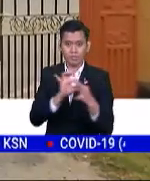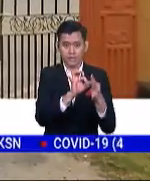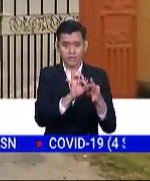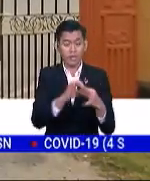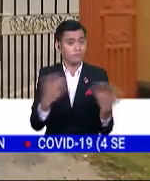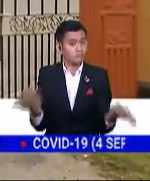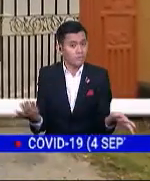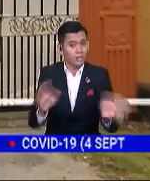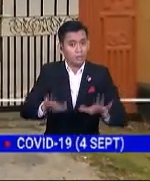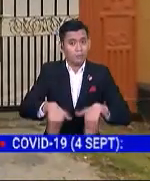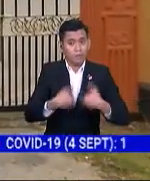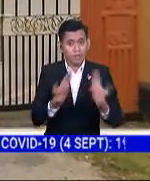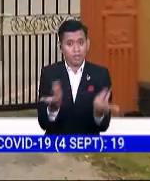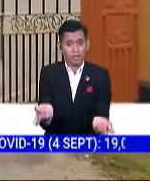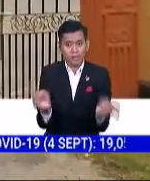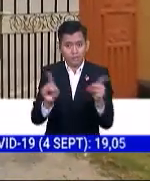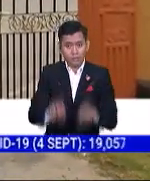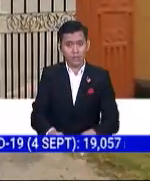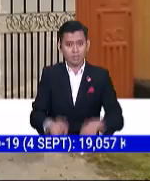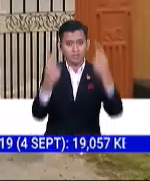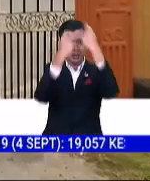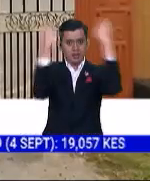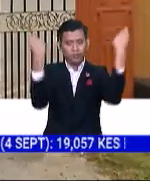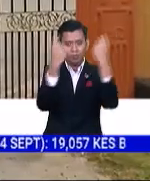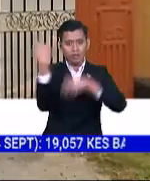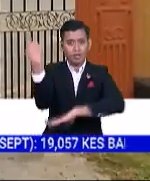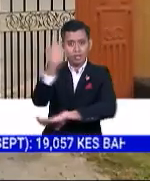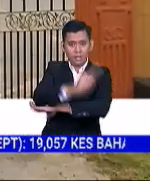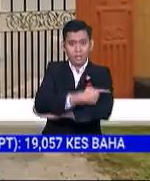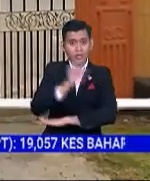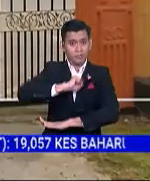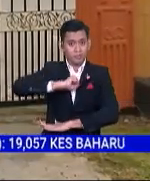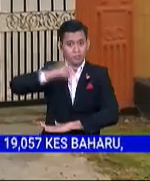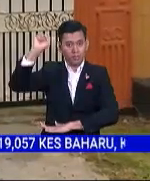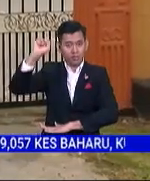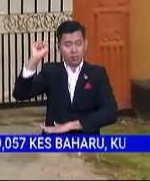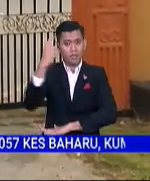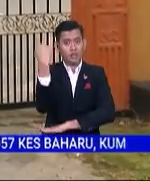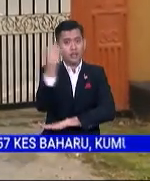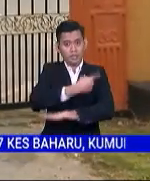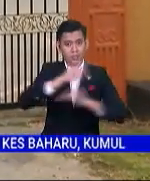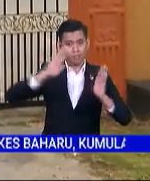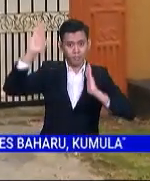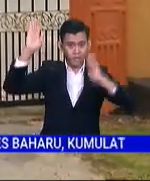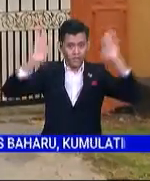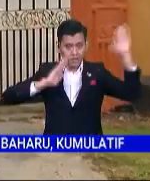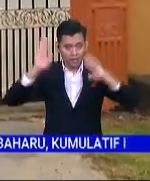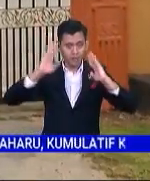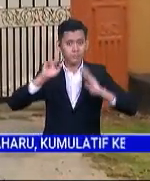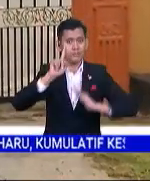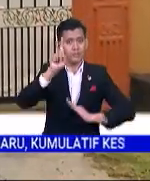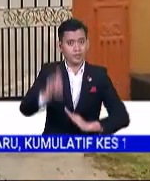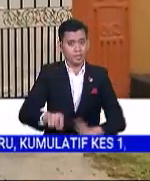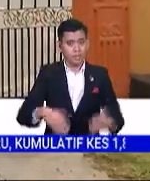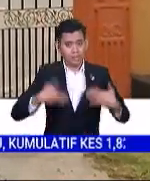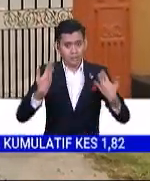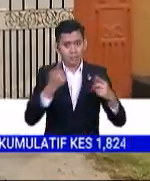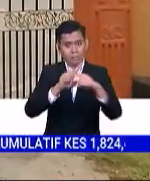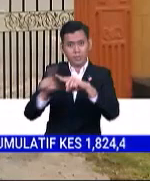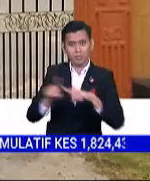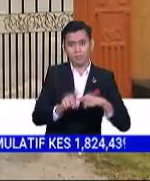dalam apa jua keadaan sekalipun, sambutan Hari Kebangsaan dan Hari Malaysia disambut tetap meriah dengan pelbagai